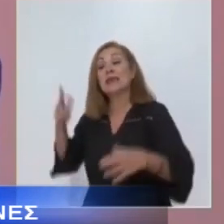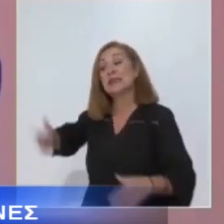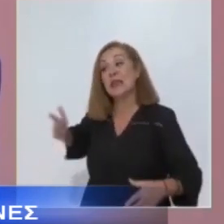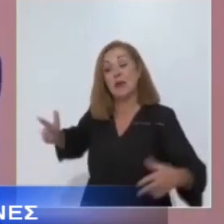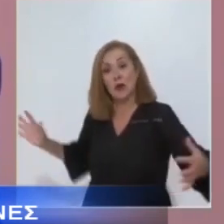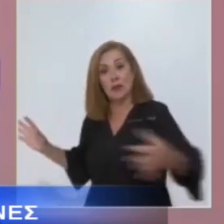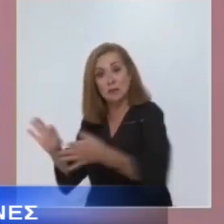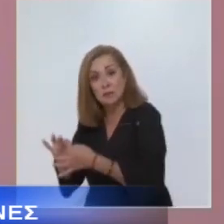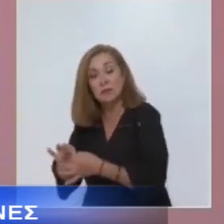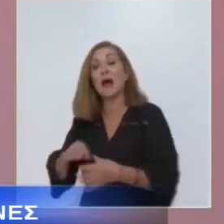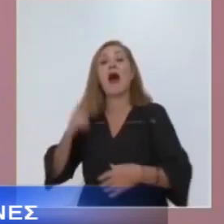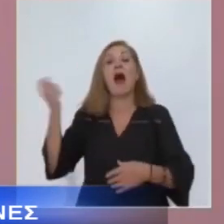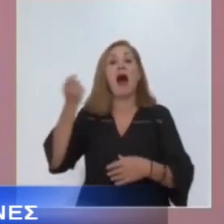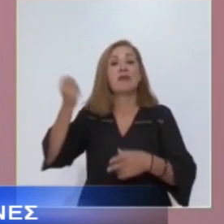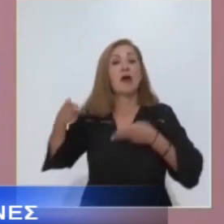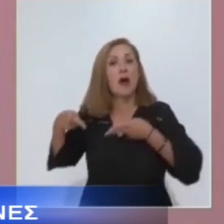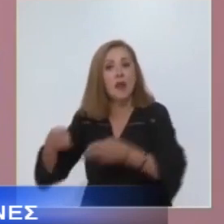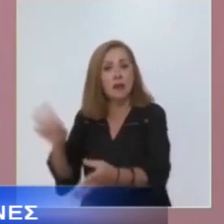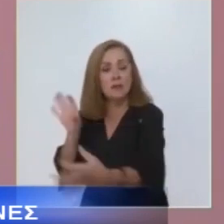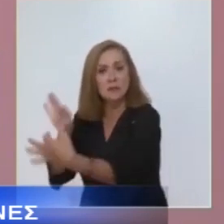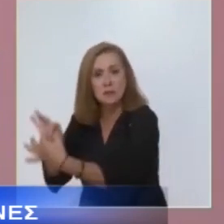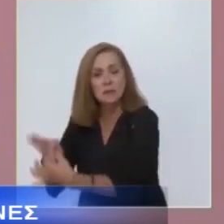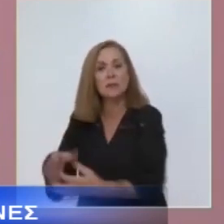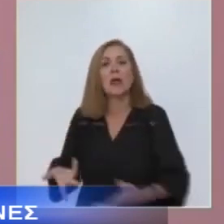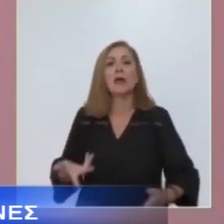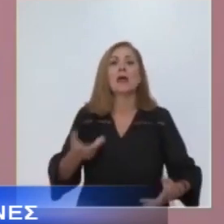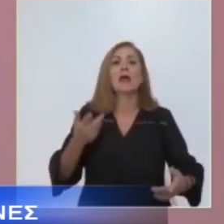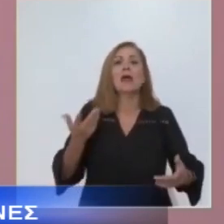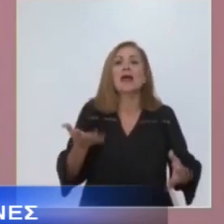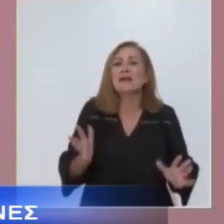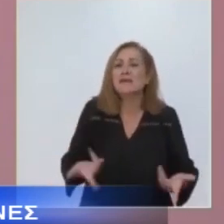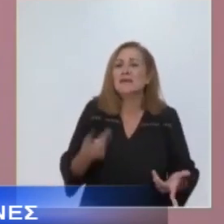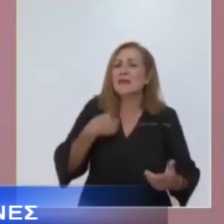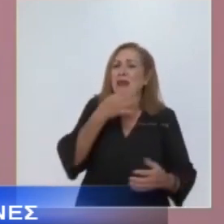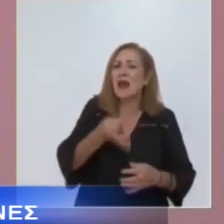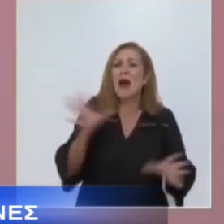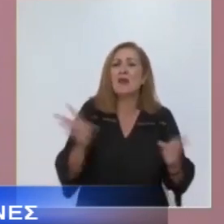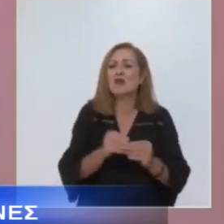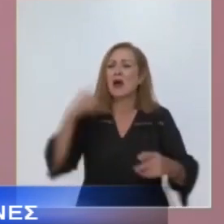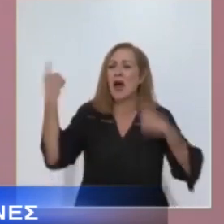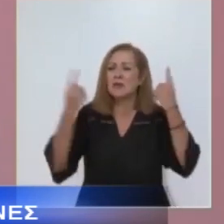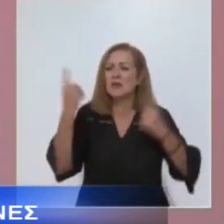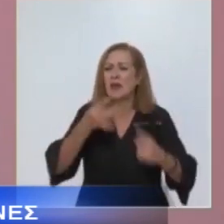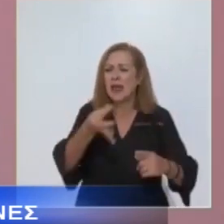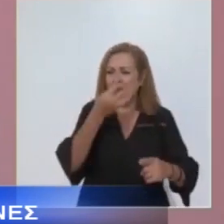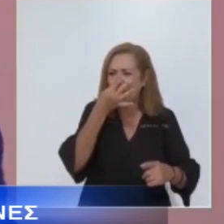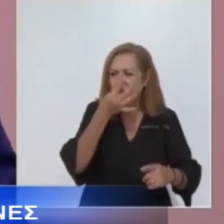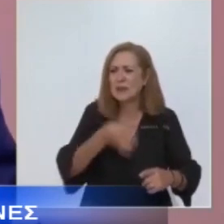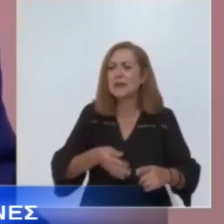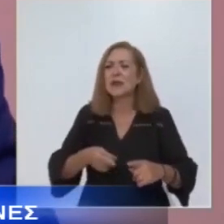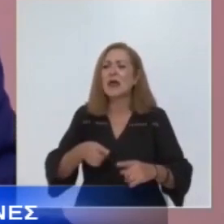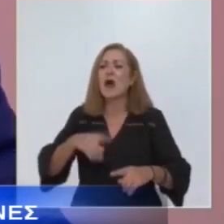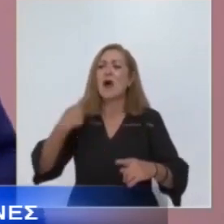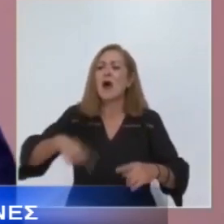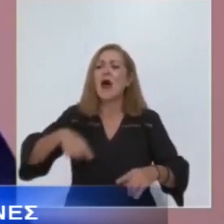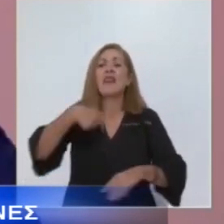δίκτυο. Προσθέστε την καταδίκη από το Ευρωπαϊκό Δικαστήριο για την ατμοσφαιρική ρύπανση. Κάτι που έχει επίπτωση στη ζωή όλων των Θεσσαλονικιών. Ή την κατάργηση